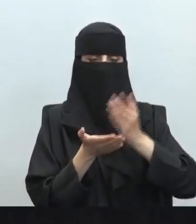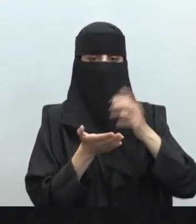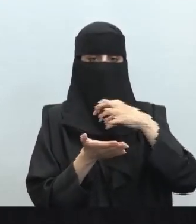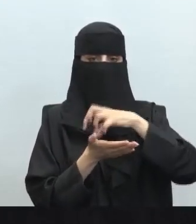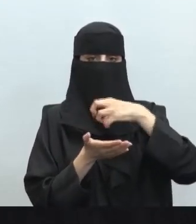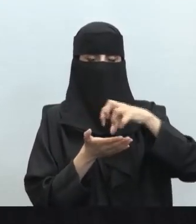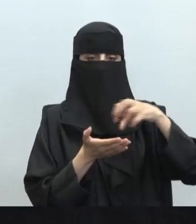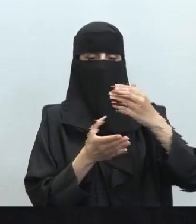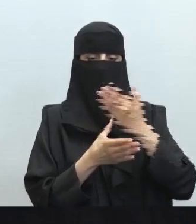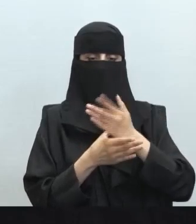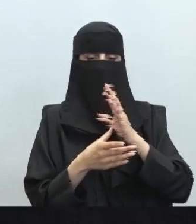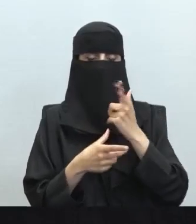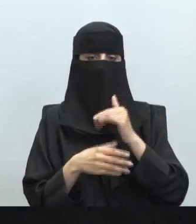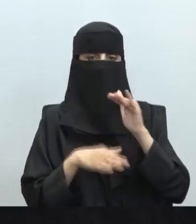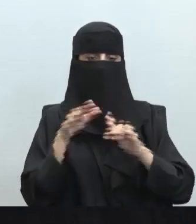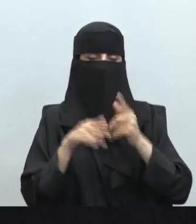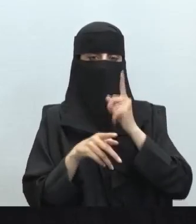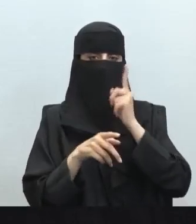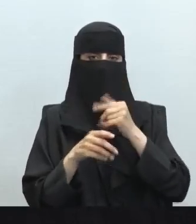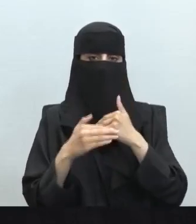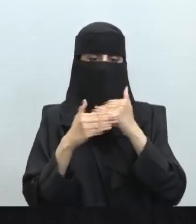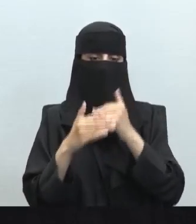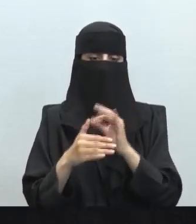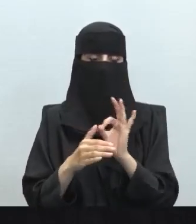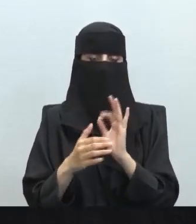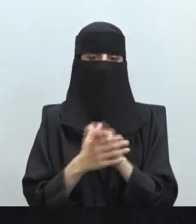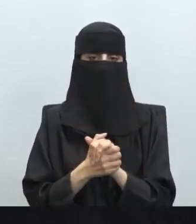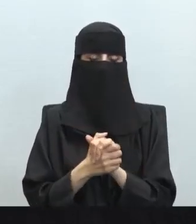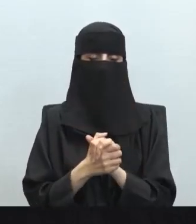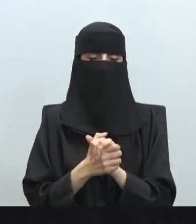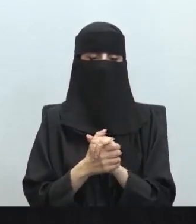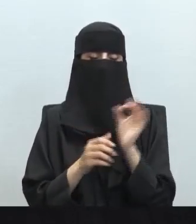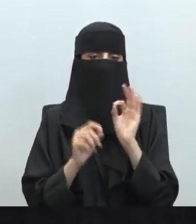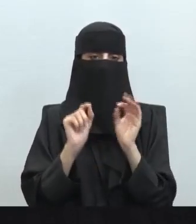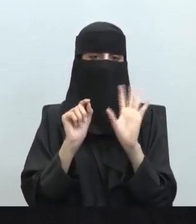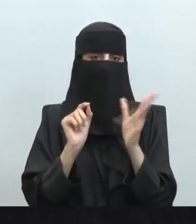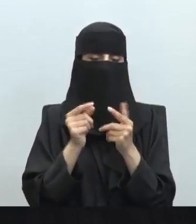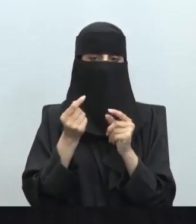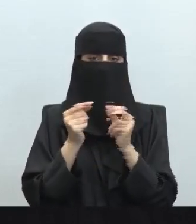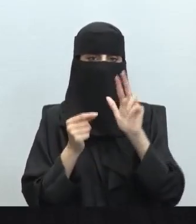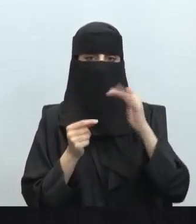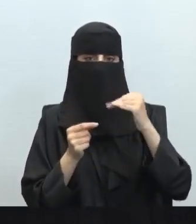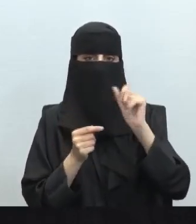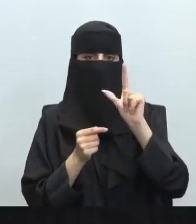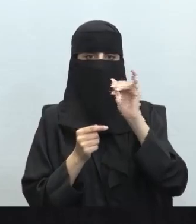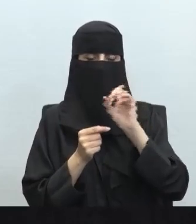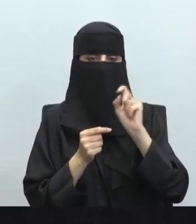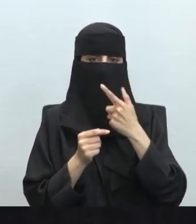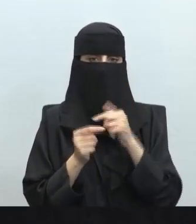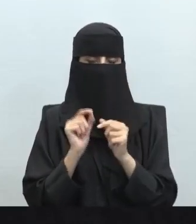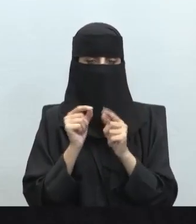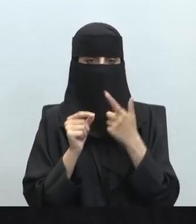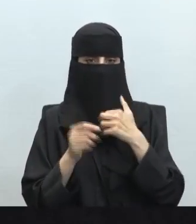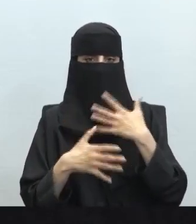السلاسل لماذا ليتوقف الامر الذي اعطاه الخليه مثلا الخليه كانت بحاجه لفعل مثلا افراز انزيم لعمليه